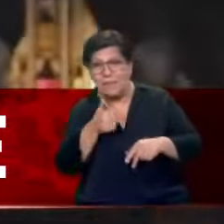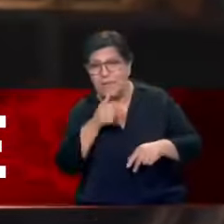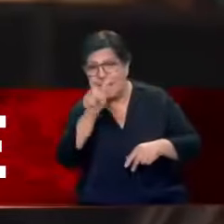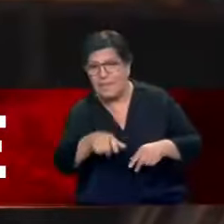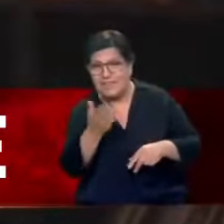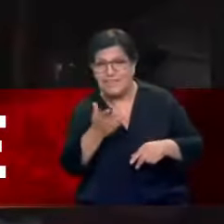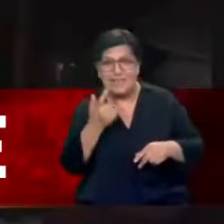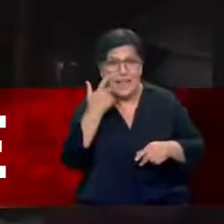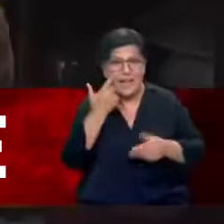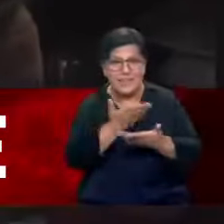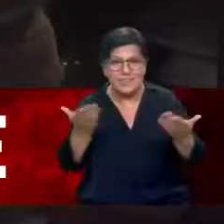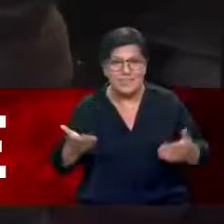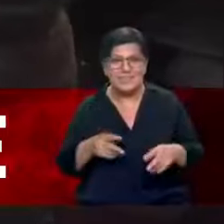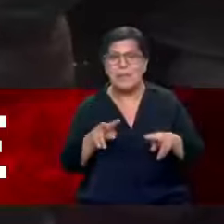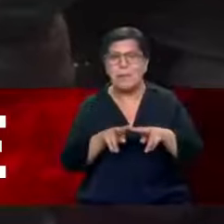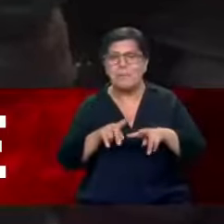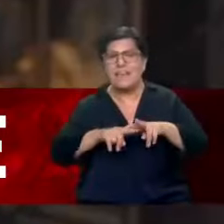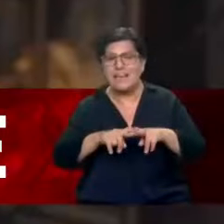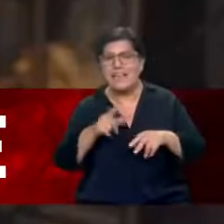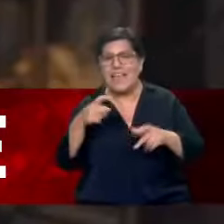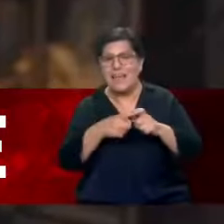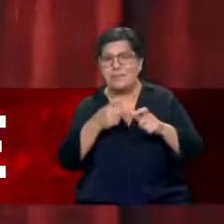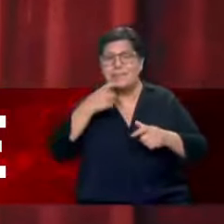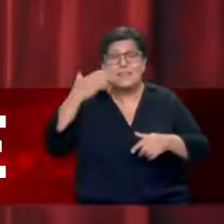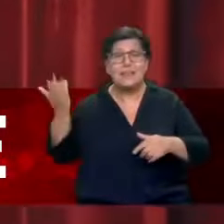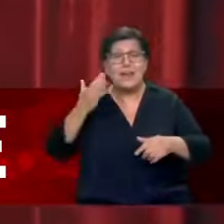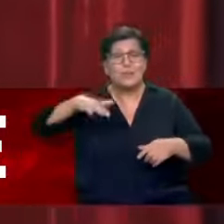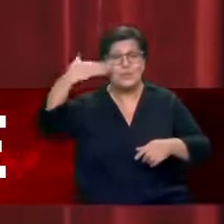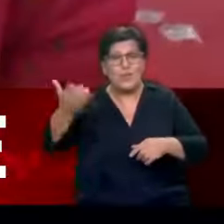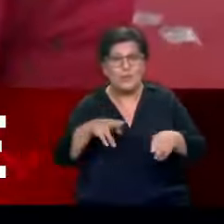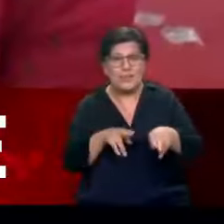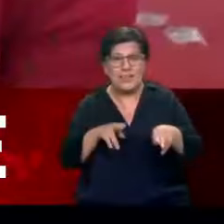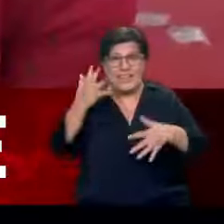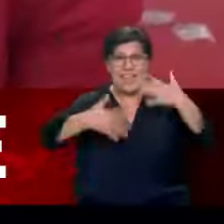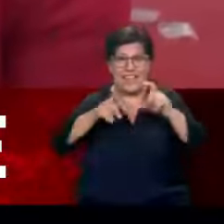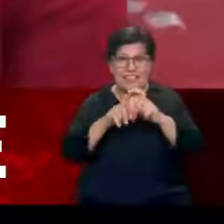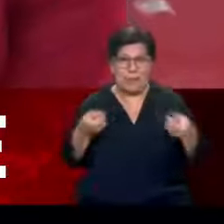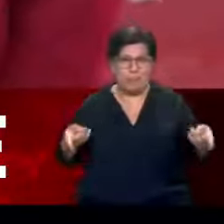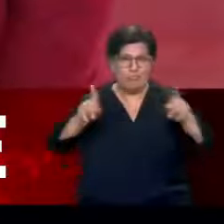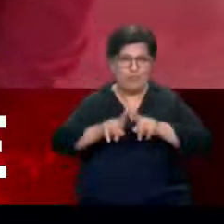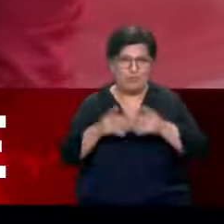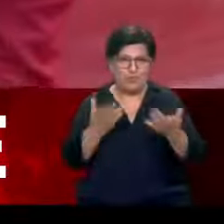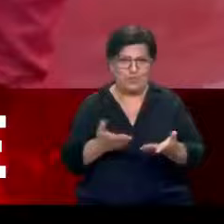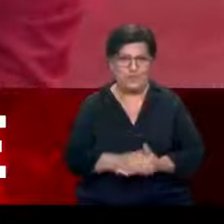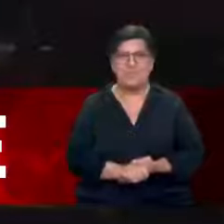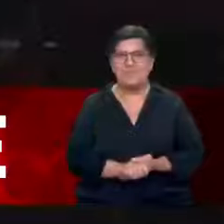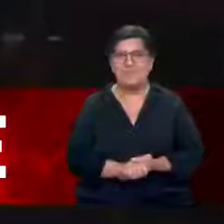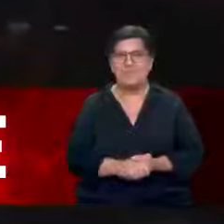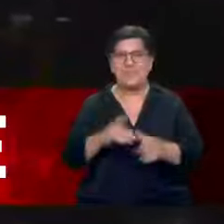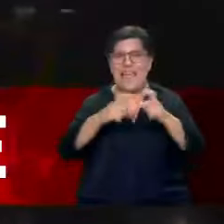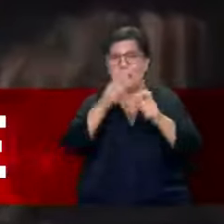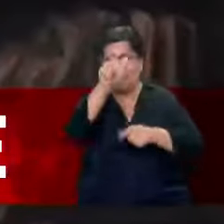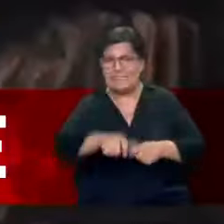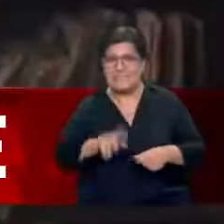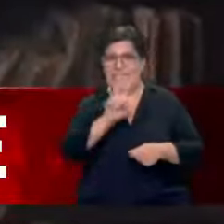Bey. Hayırdır? Mehmet Ali Erbil yıllar sonra sevenleriyle Kanal D'de buluşuyor. Parmak devreye giriyor.